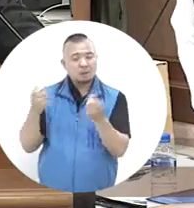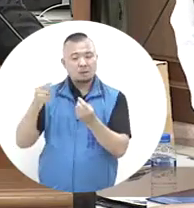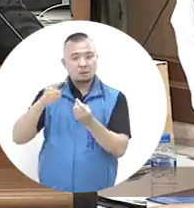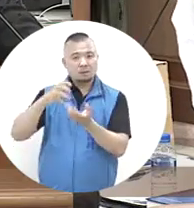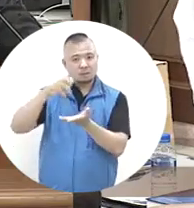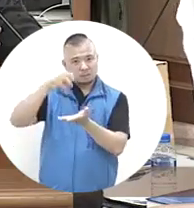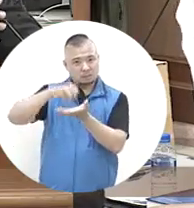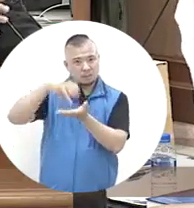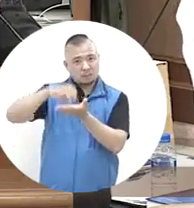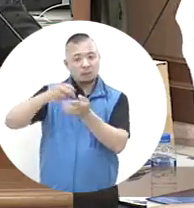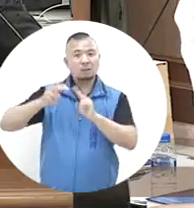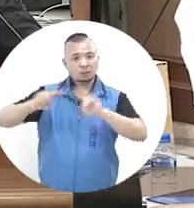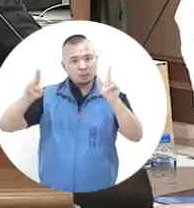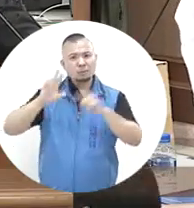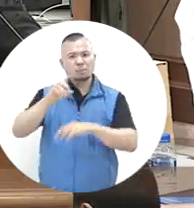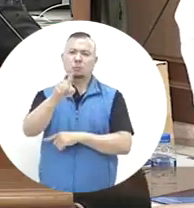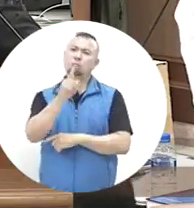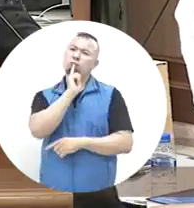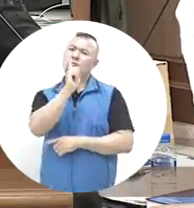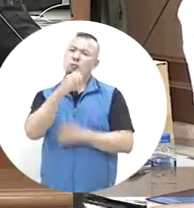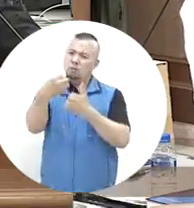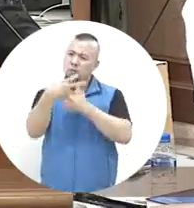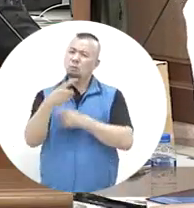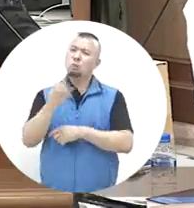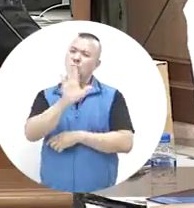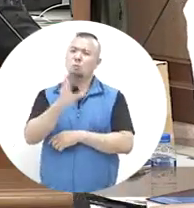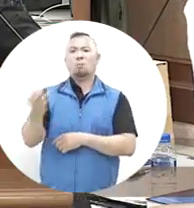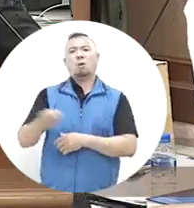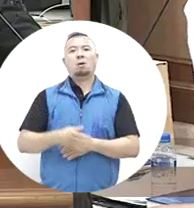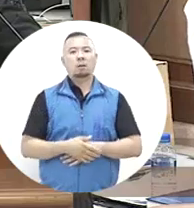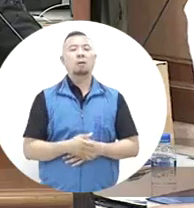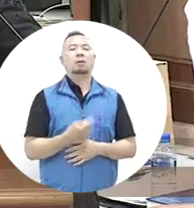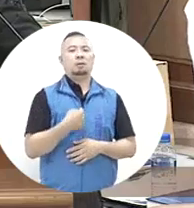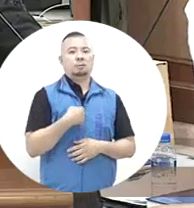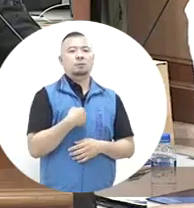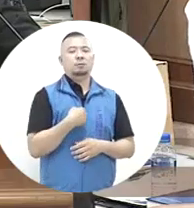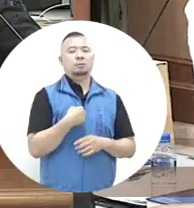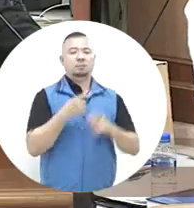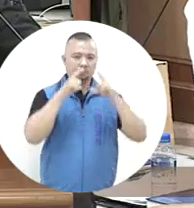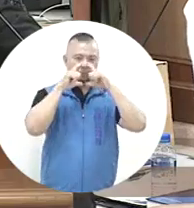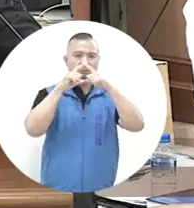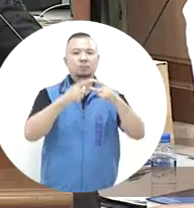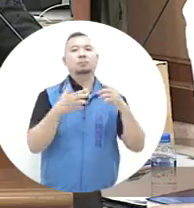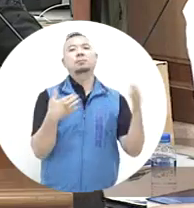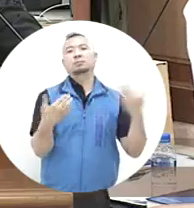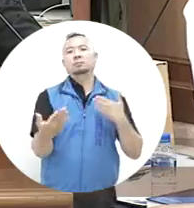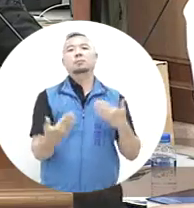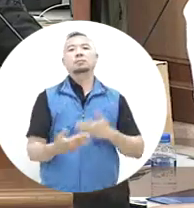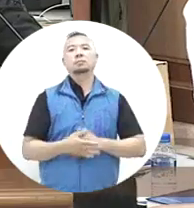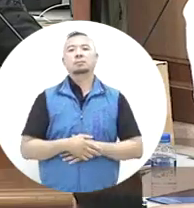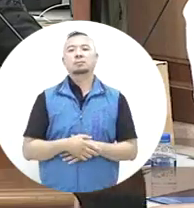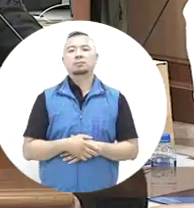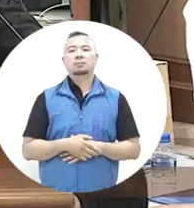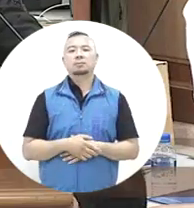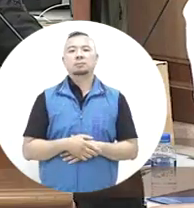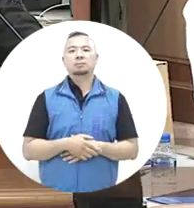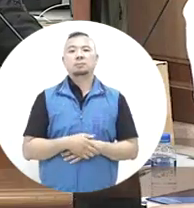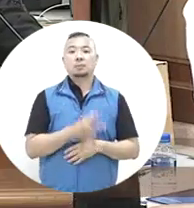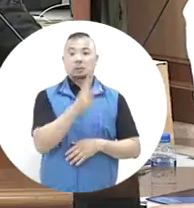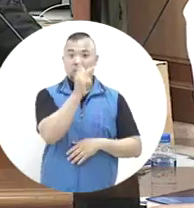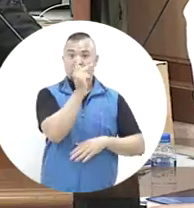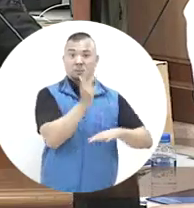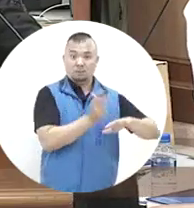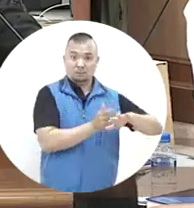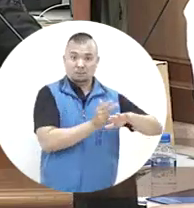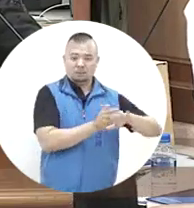嘛。 好，那 你讲有没有核电嘛？ 我这样子给大家也很清楚一个答案。其实科技是会进步